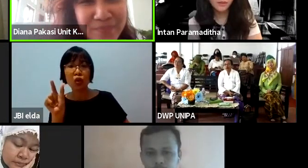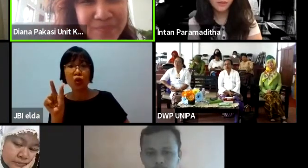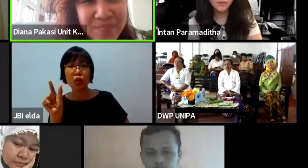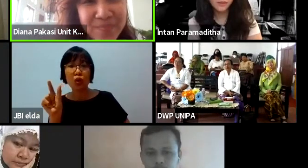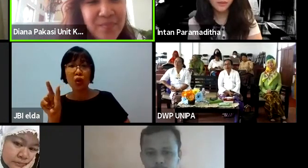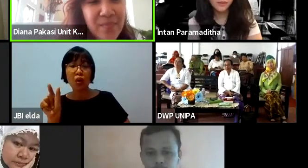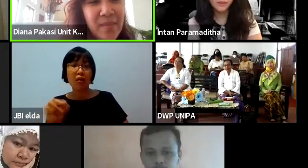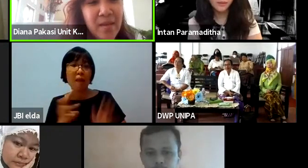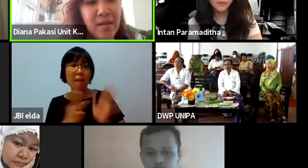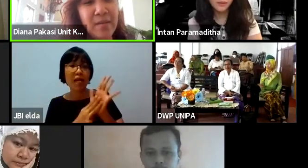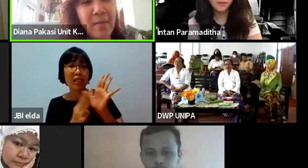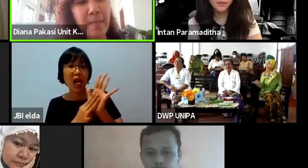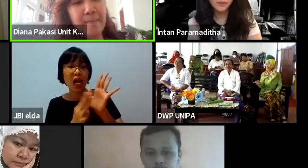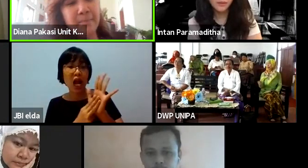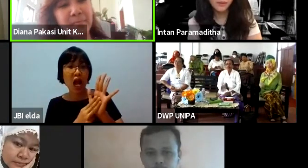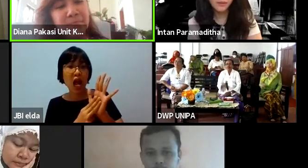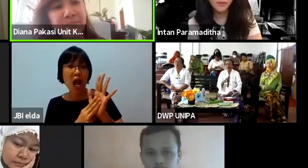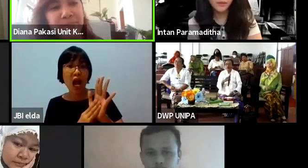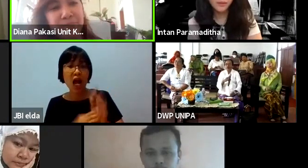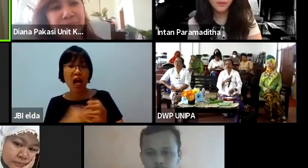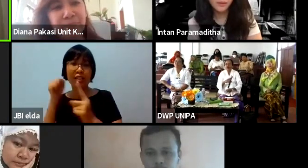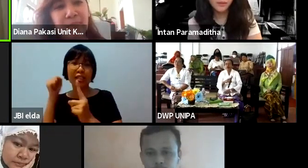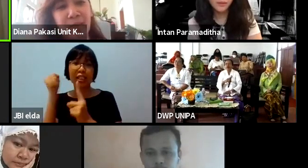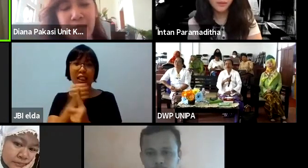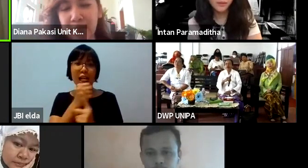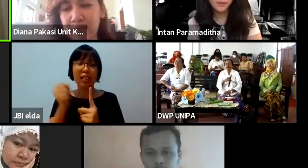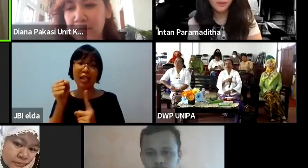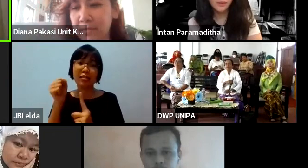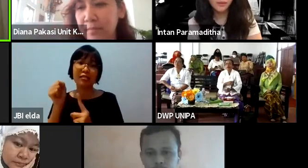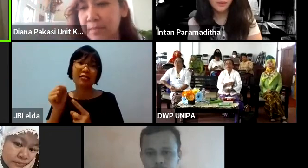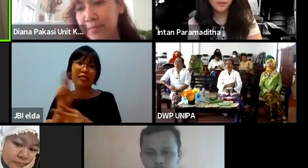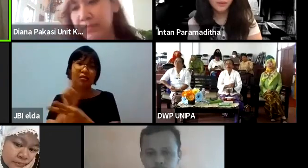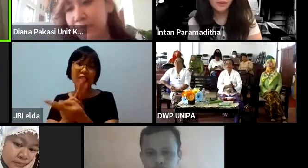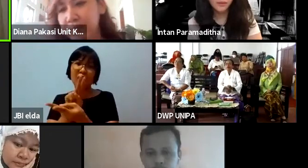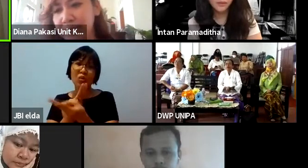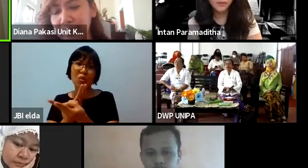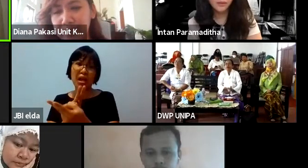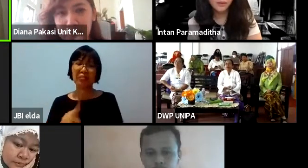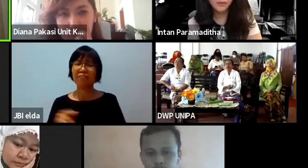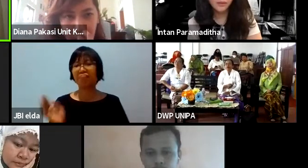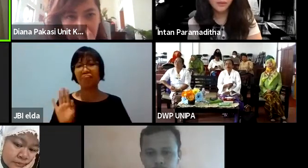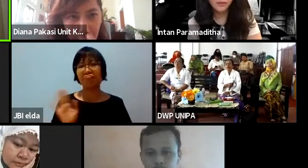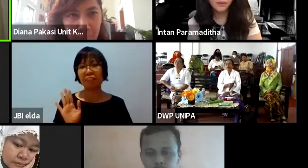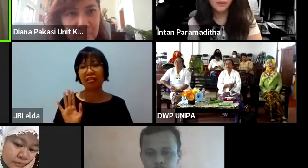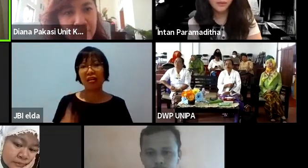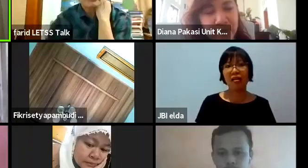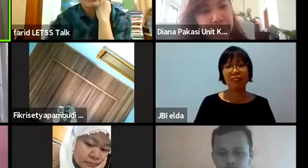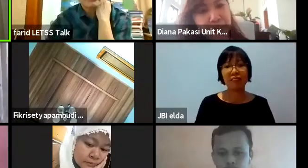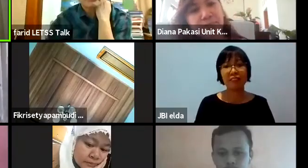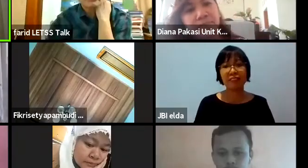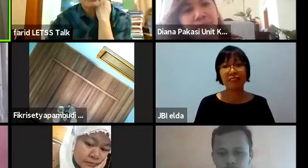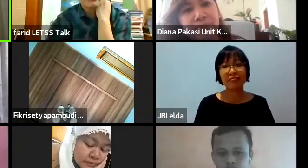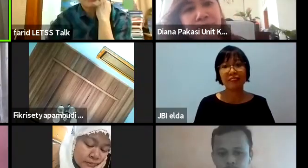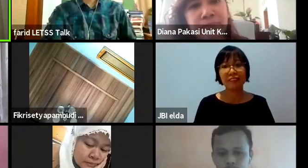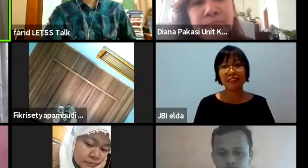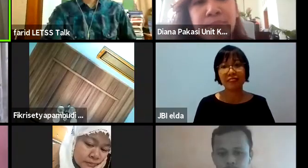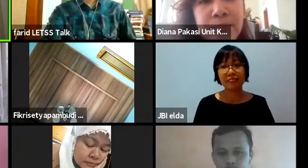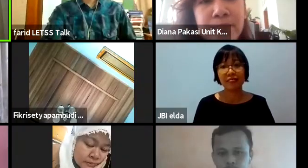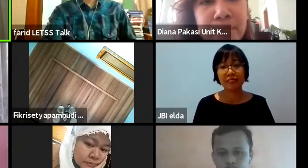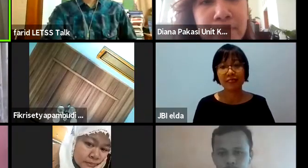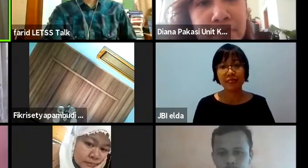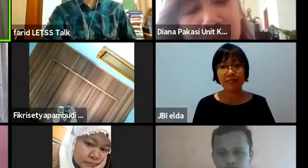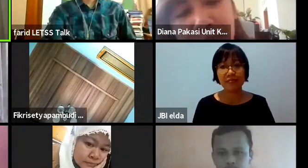Renti. Ya. Baik, terima kasih Mbak Diana. Mudah-mudahan bisa menjawab concern